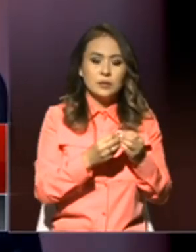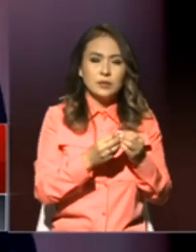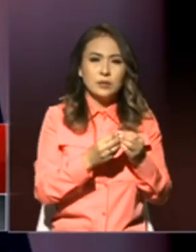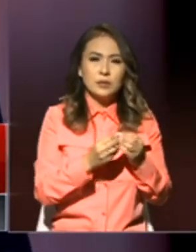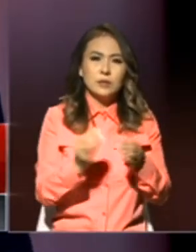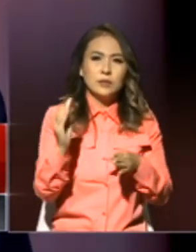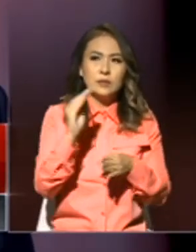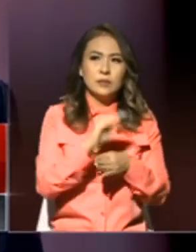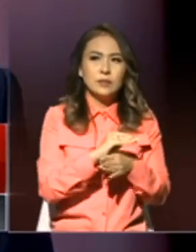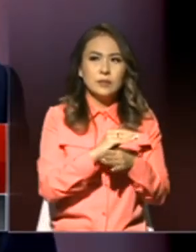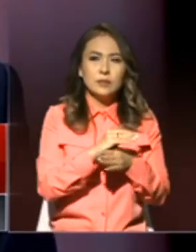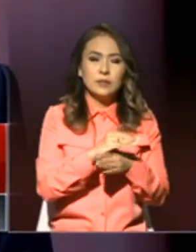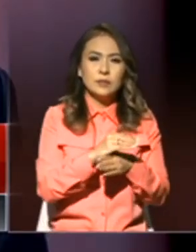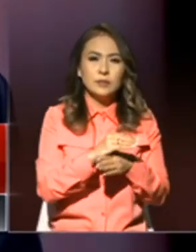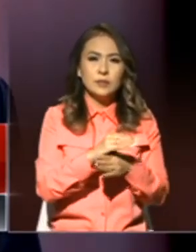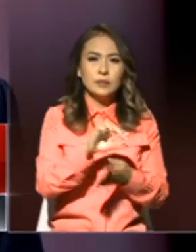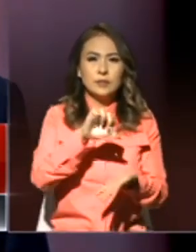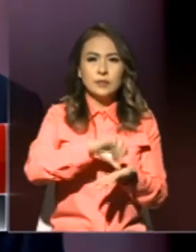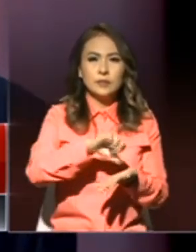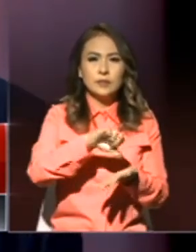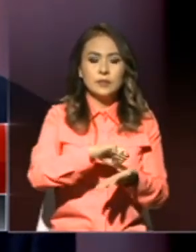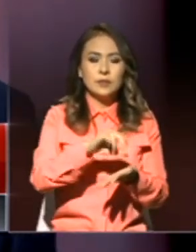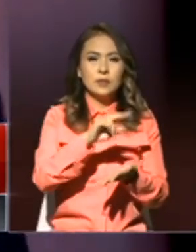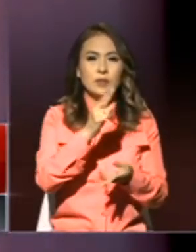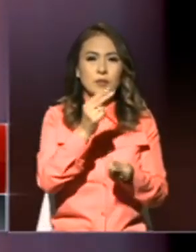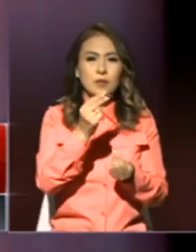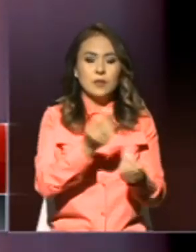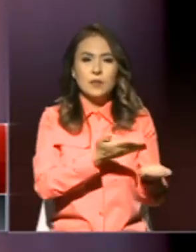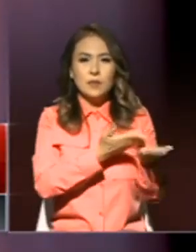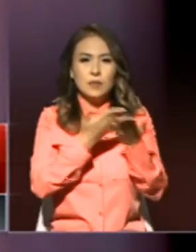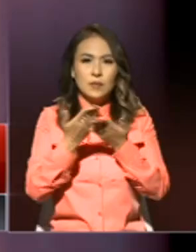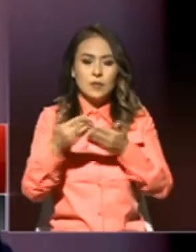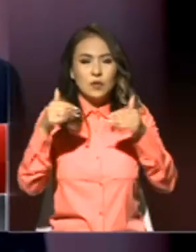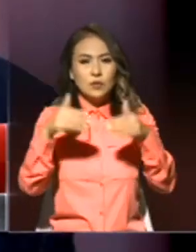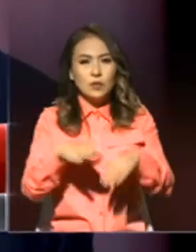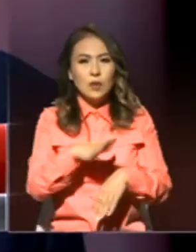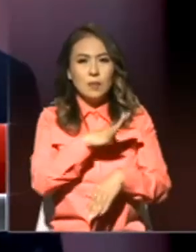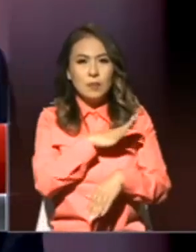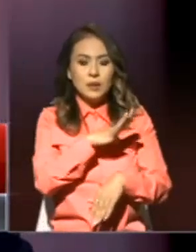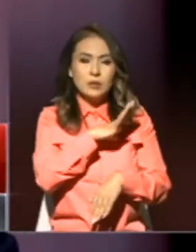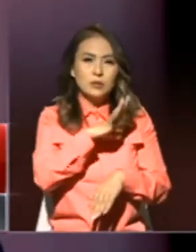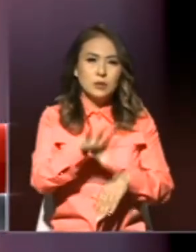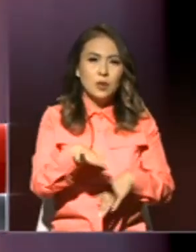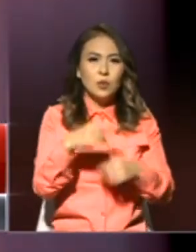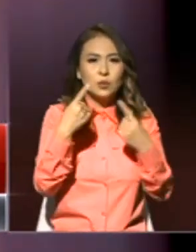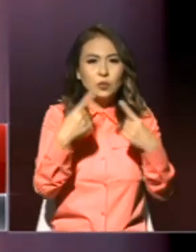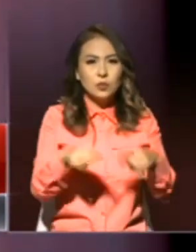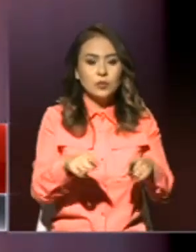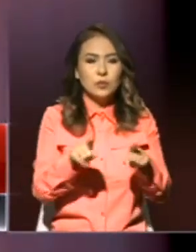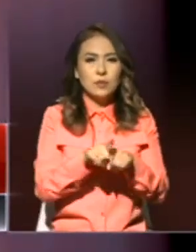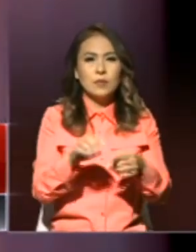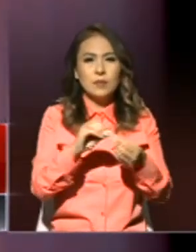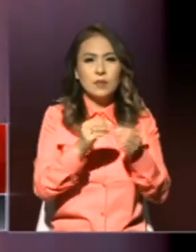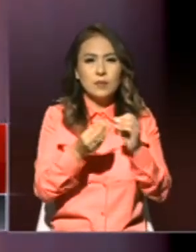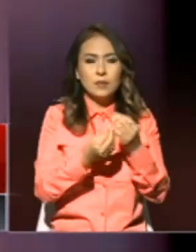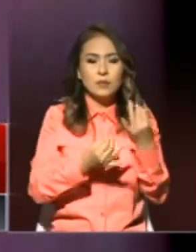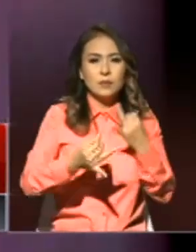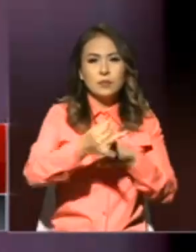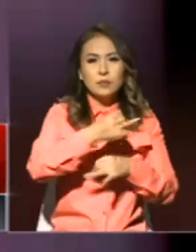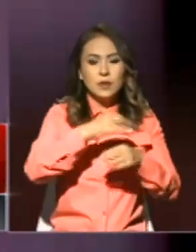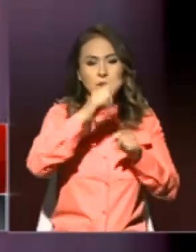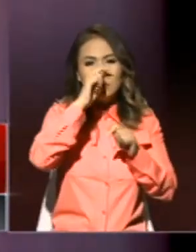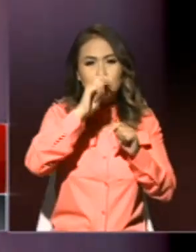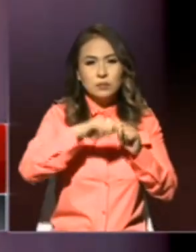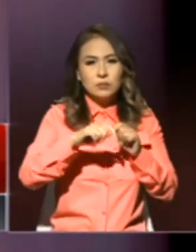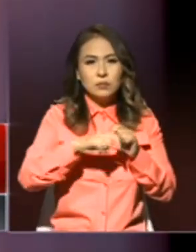Ол кісілердің осы үлескерлік жаңағы ақша тарту мысалы заңына сәйкес қабылдады ма, оны онсыз қабылдады ма, ол мәселеде ол басқа жағынан тексерілу